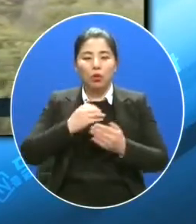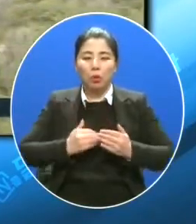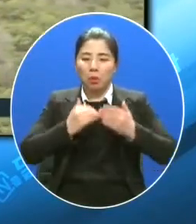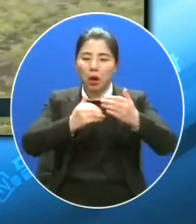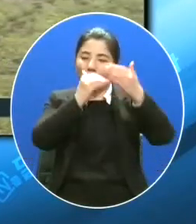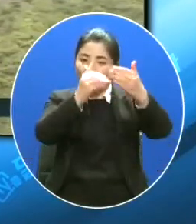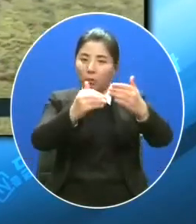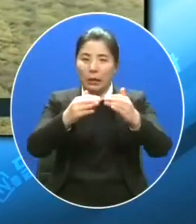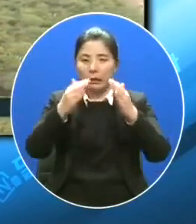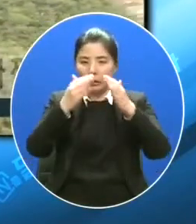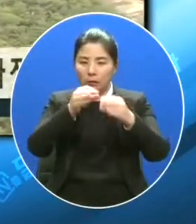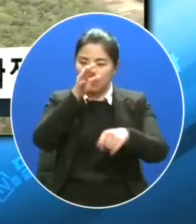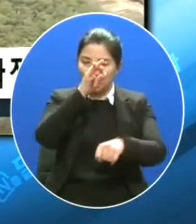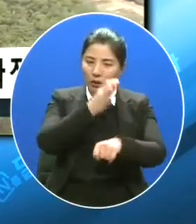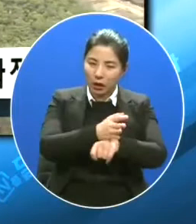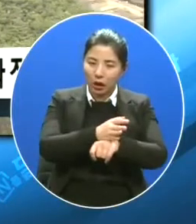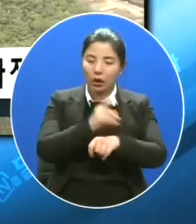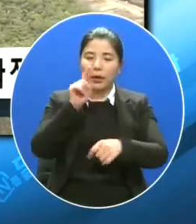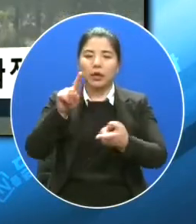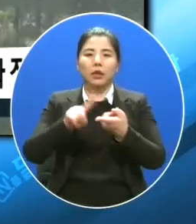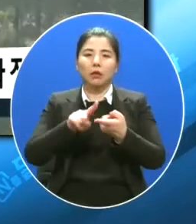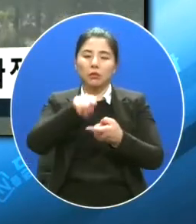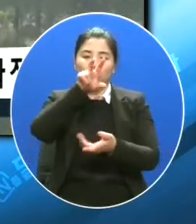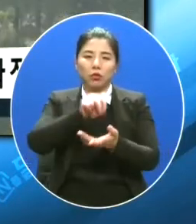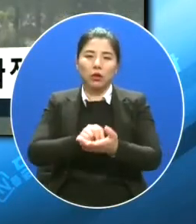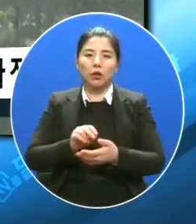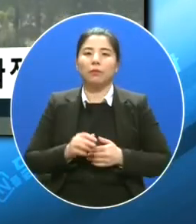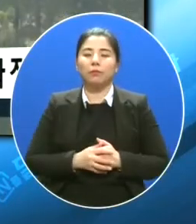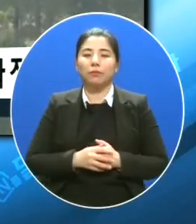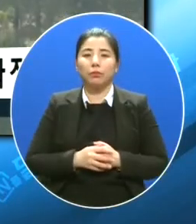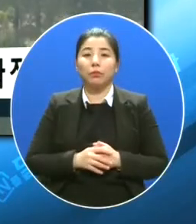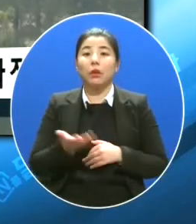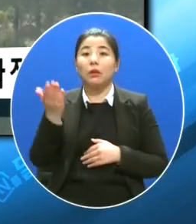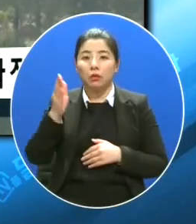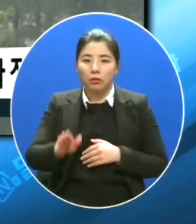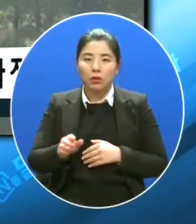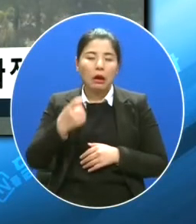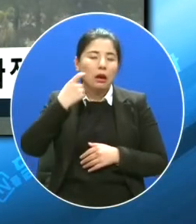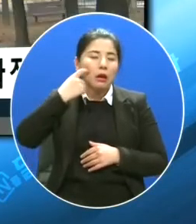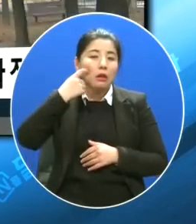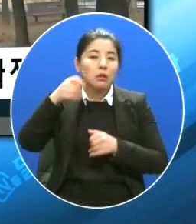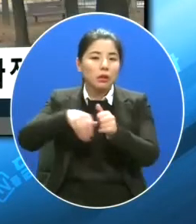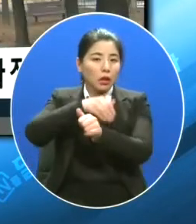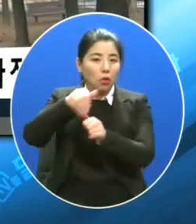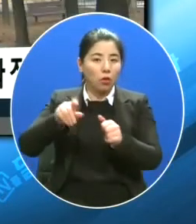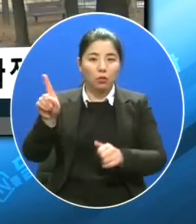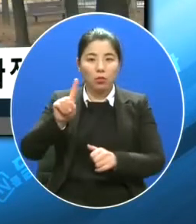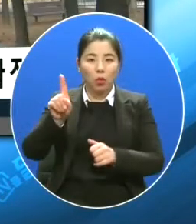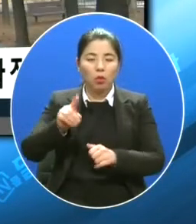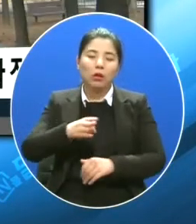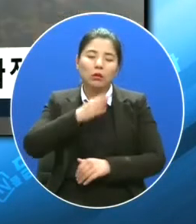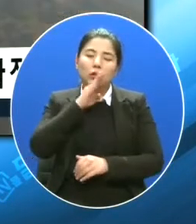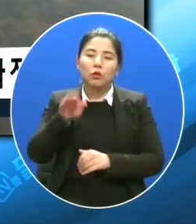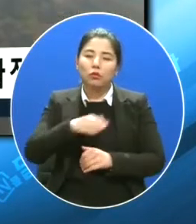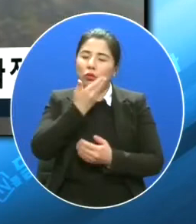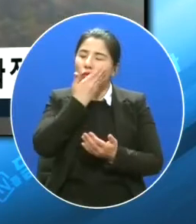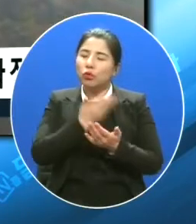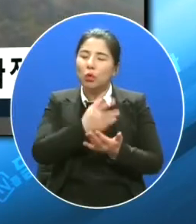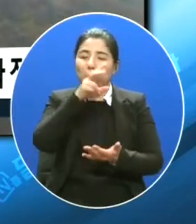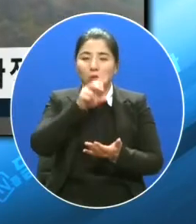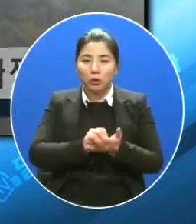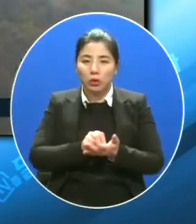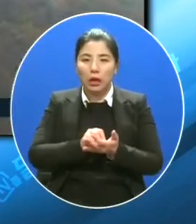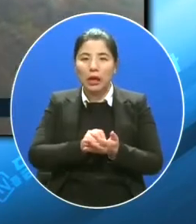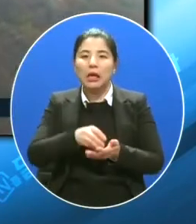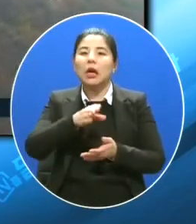어떤 과정을 거쳐 집을 장만하는가 하는 문제들입니다. 그런데 가짜 현실은 정작 우리에게 중요한